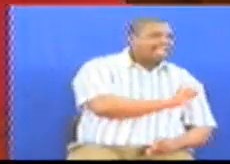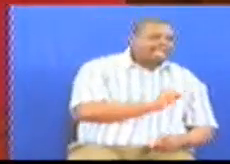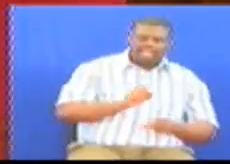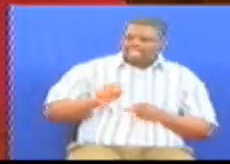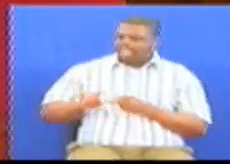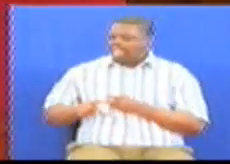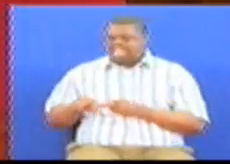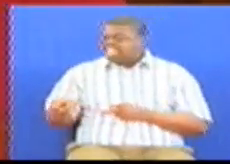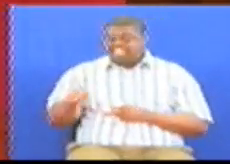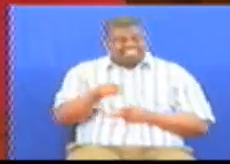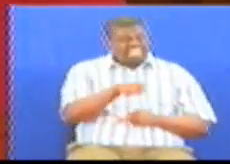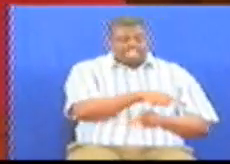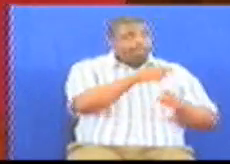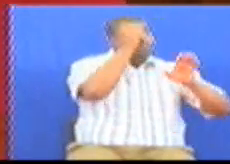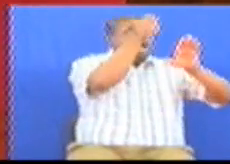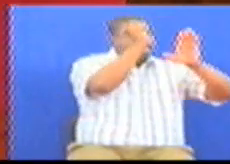mheshimiwa hatujavimaliza paka leo.